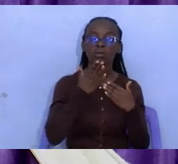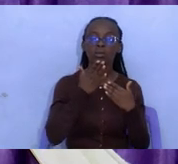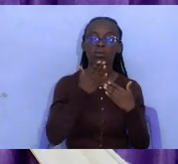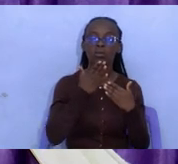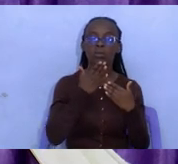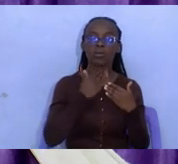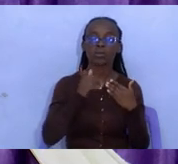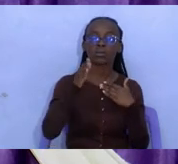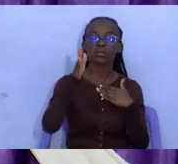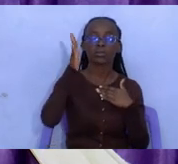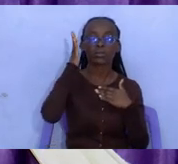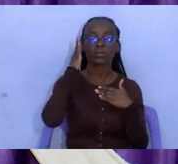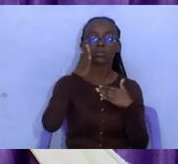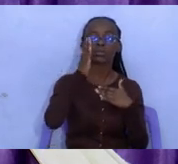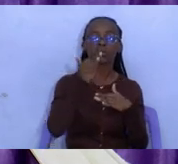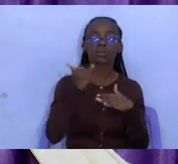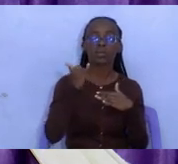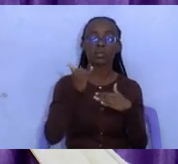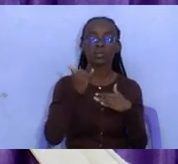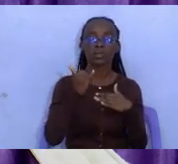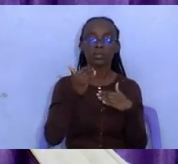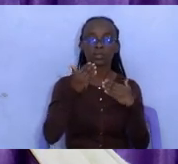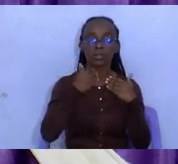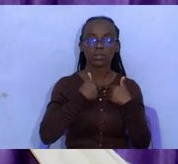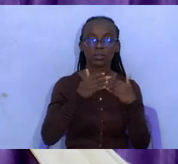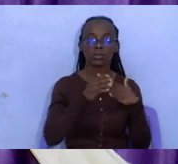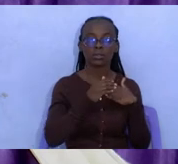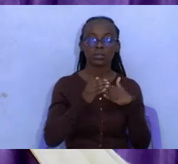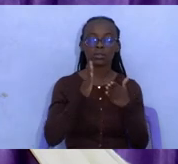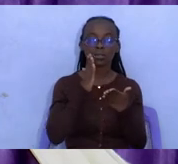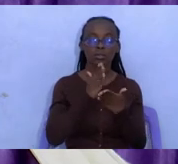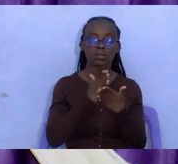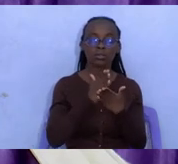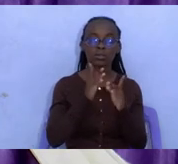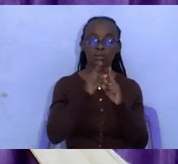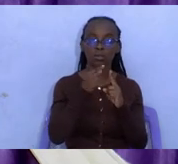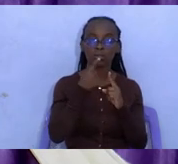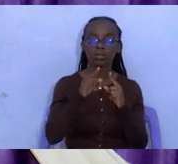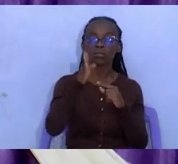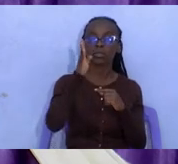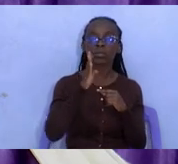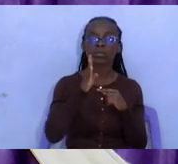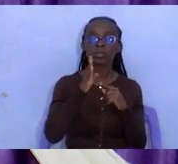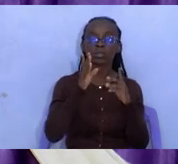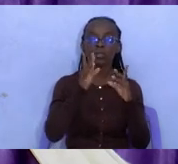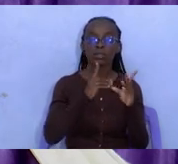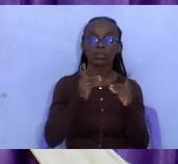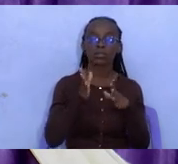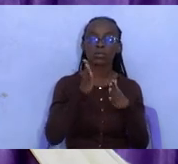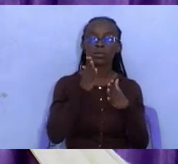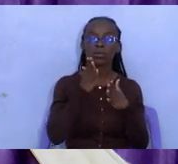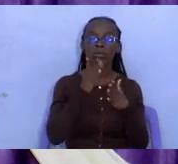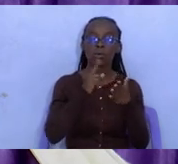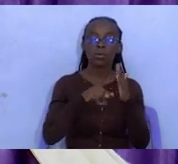kumsaidia kumuelewa Mungu. Na maandiko inasema Mungu alimfanikisha. So si